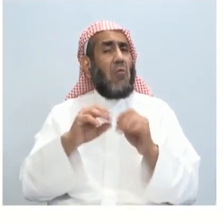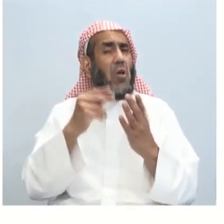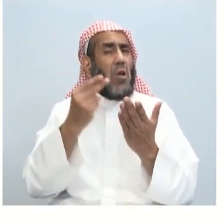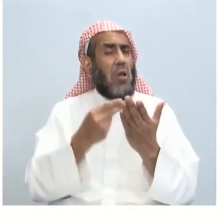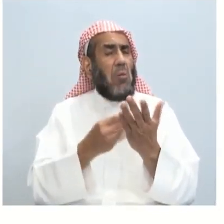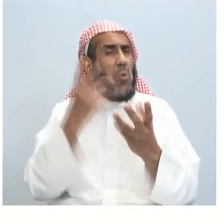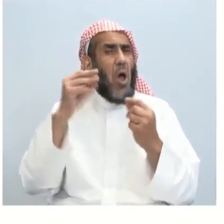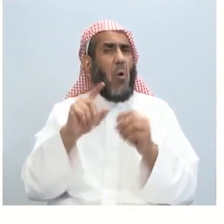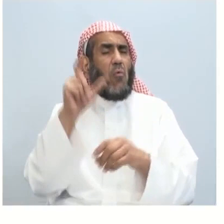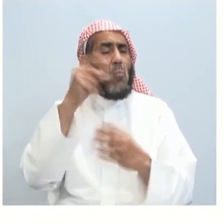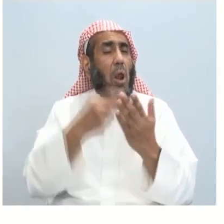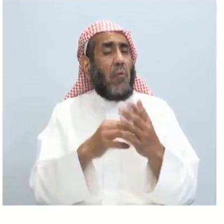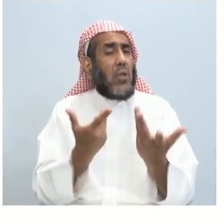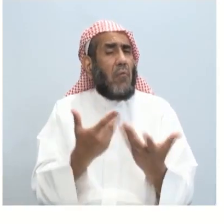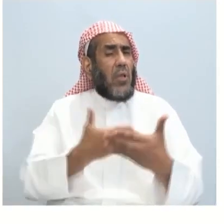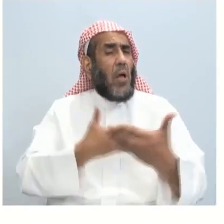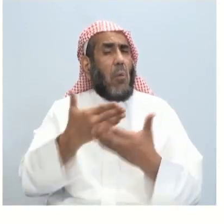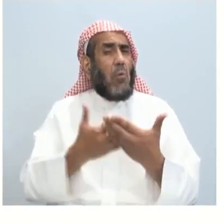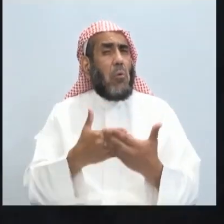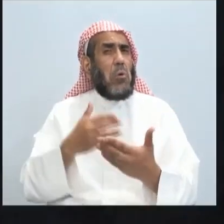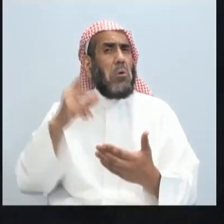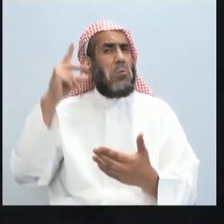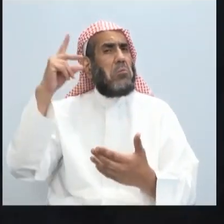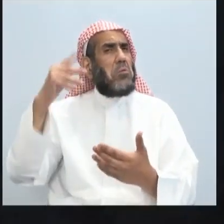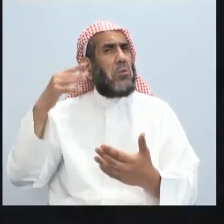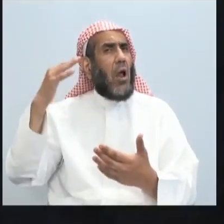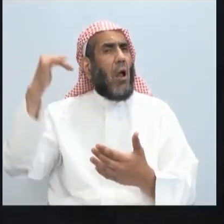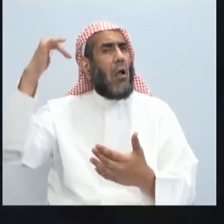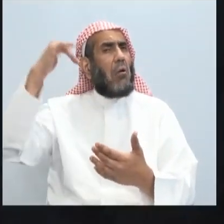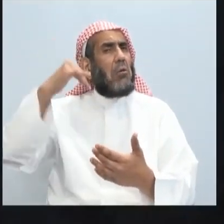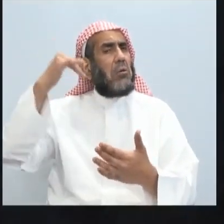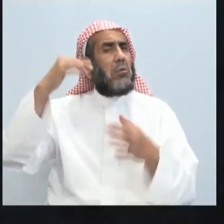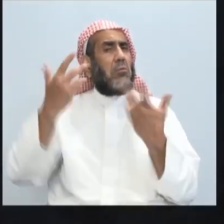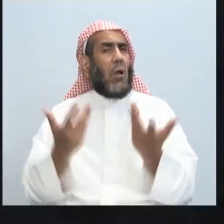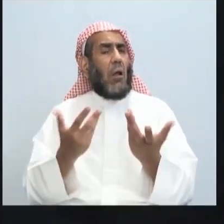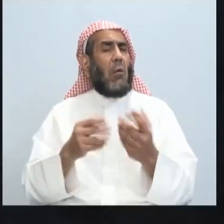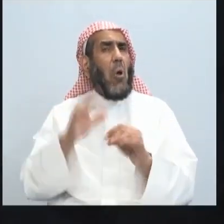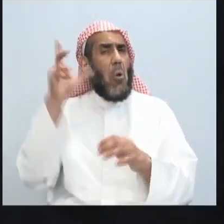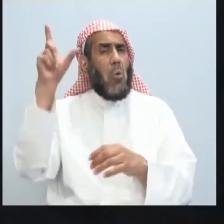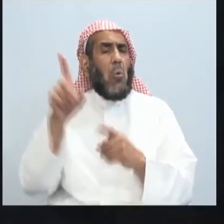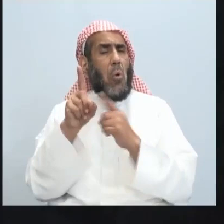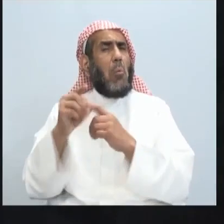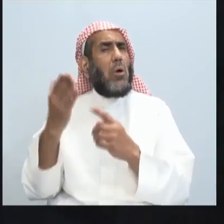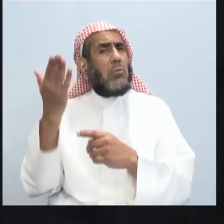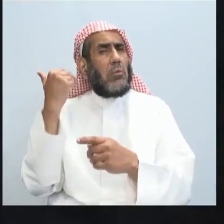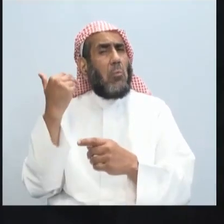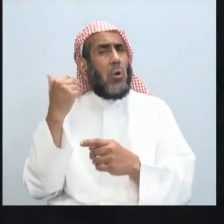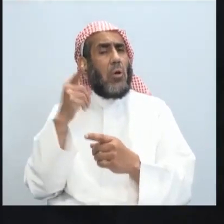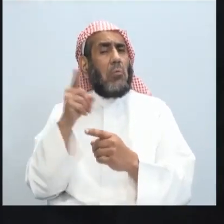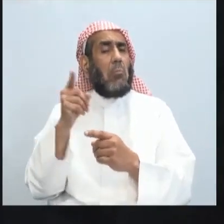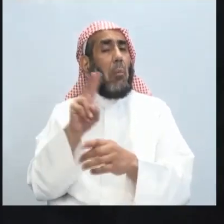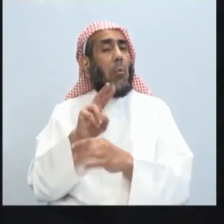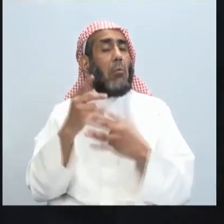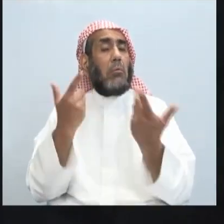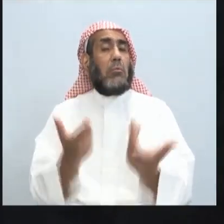علمائنا كيف تتعامل مع مع الذي يشكك في علم او مؤلفات احد علمائنا الذين السابقين الذين جاء وصلت الينا